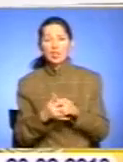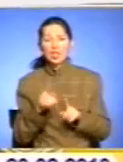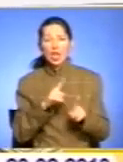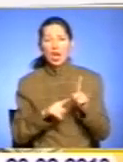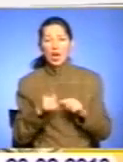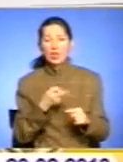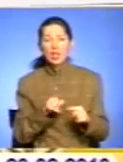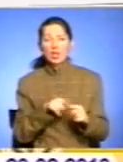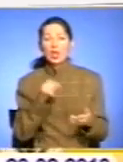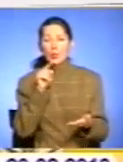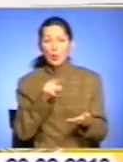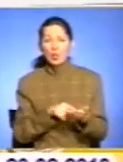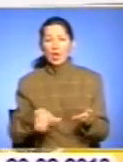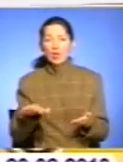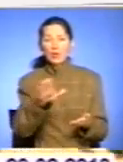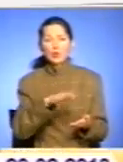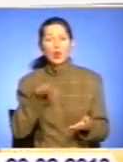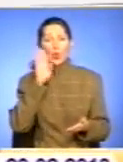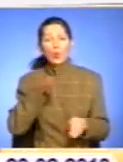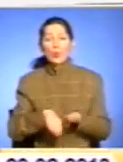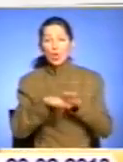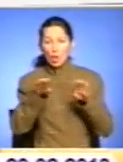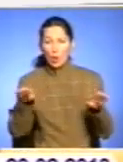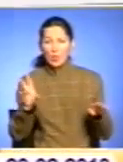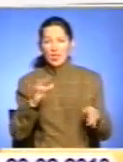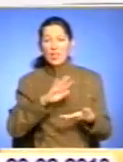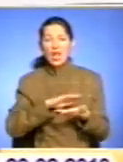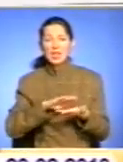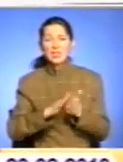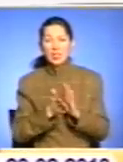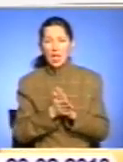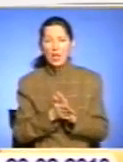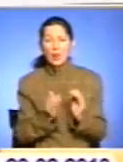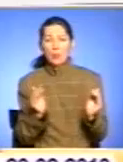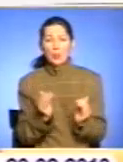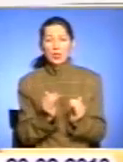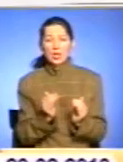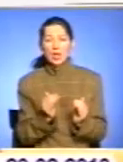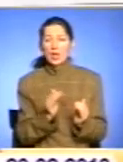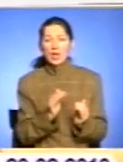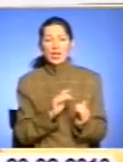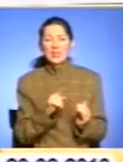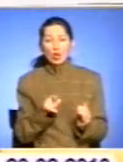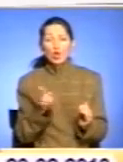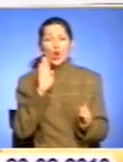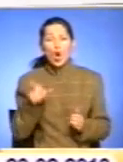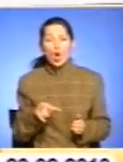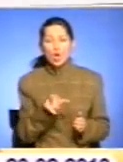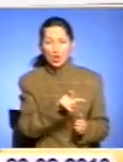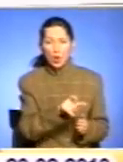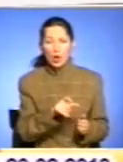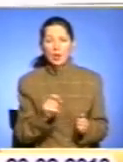попадають в зону підтоплення, на стан малих, не то що річок, а тих джерелець,